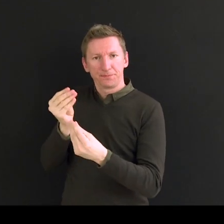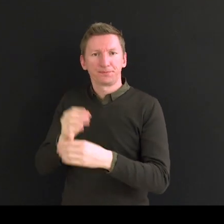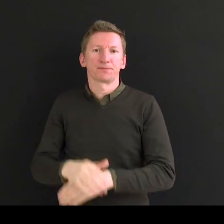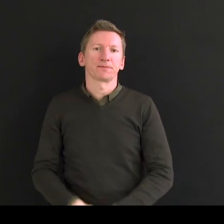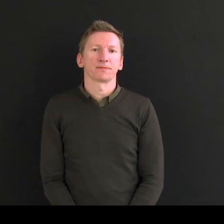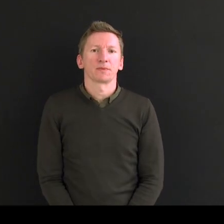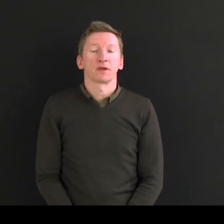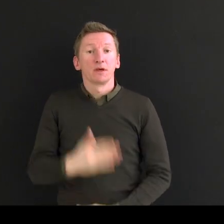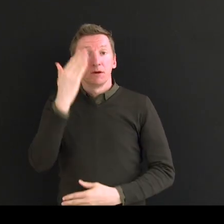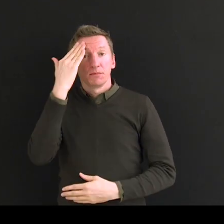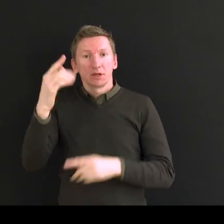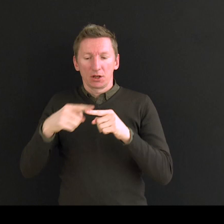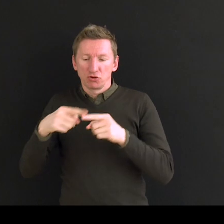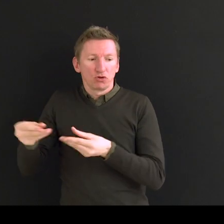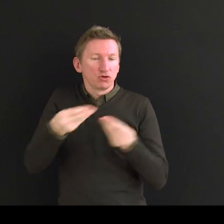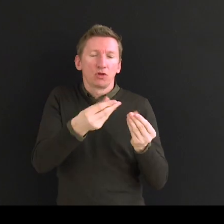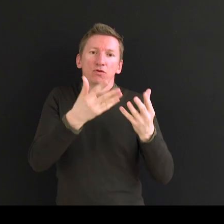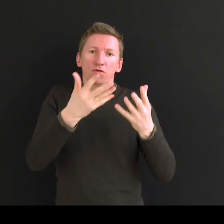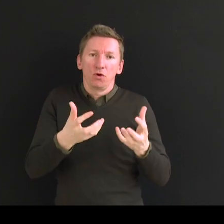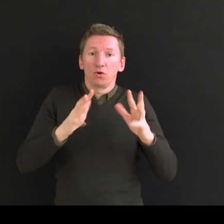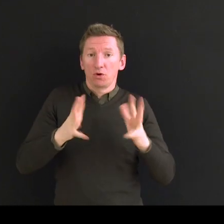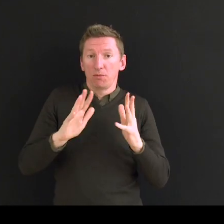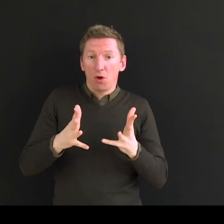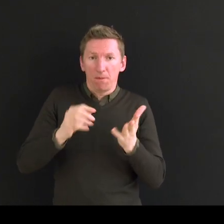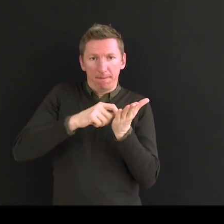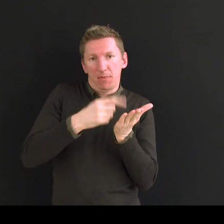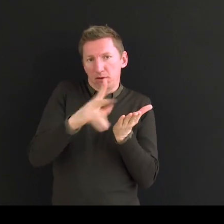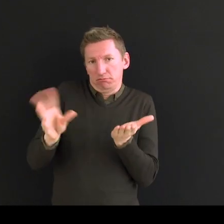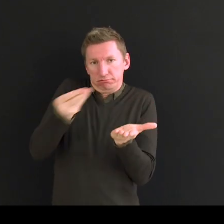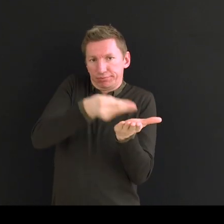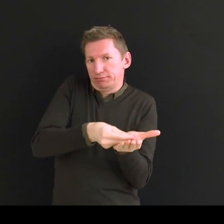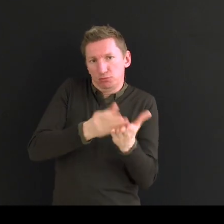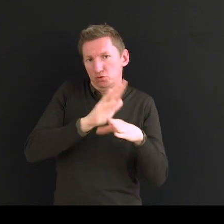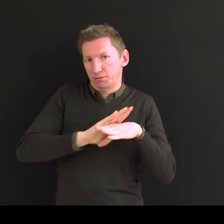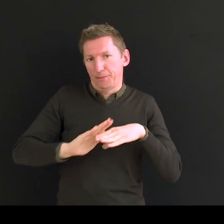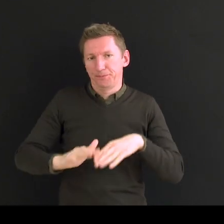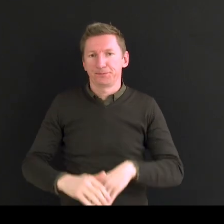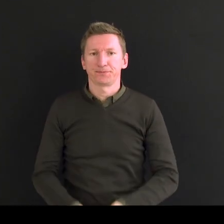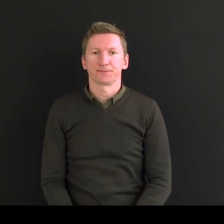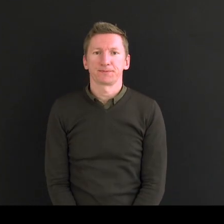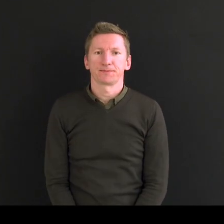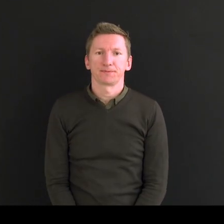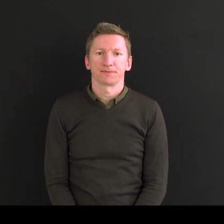l'objet. Si vous voulez lui donner quelque chose, déposez-le doucement dans sa main.